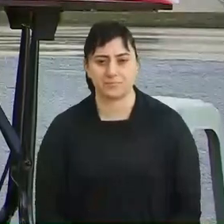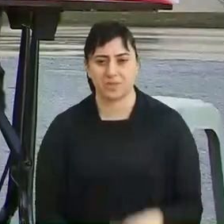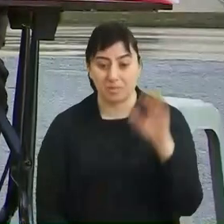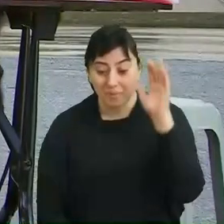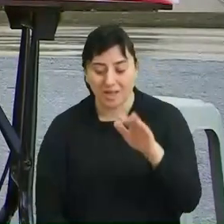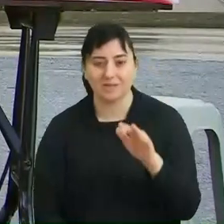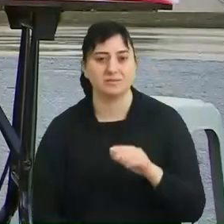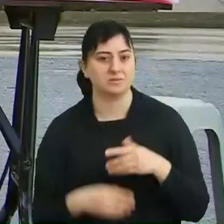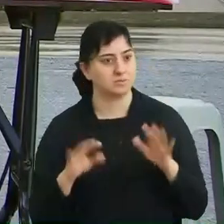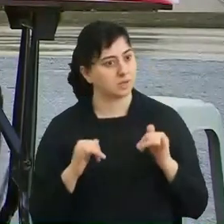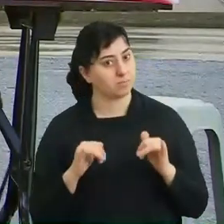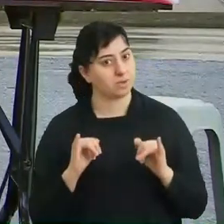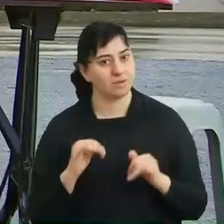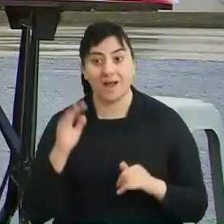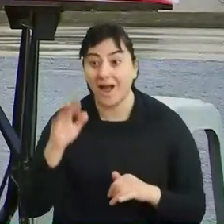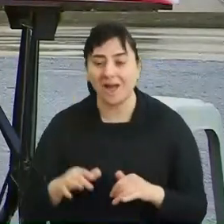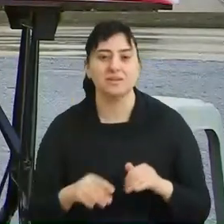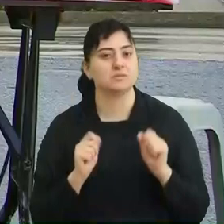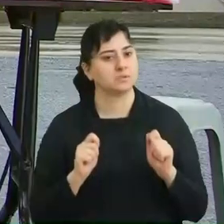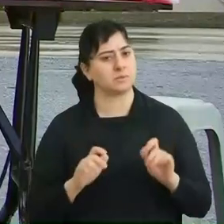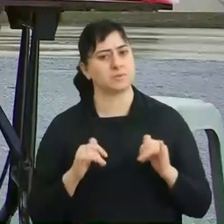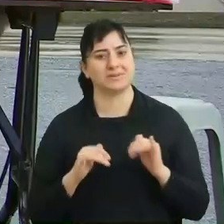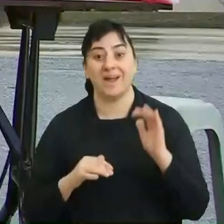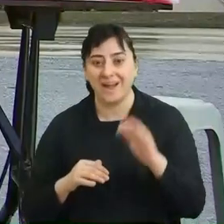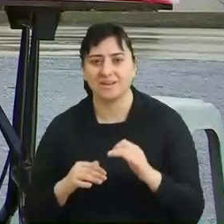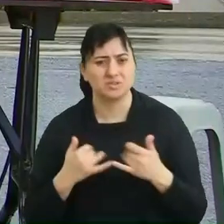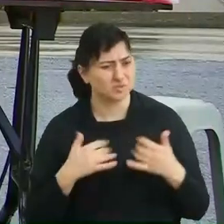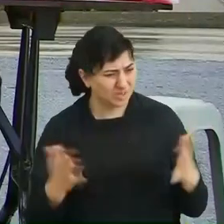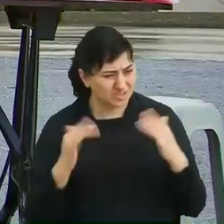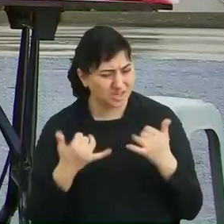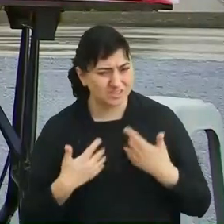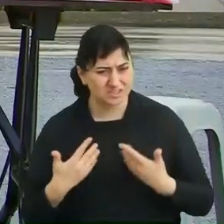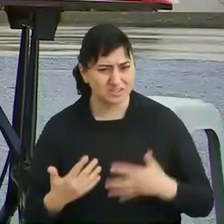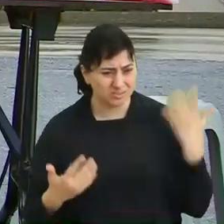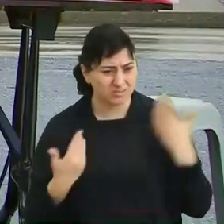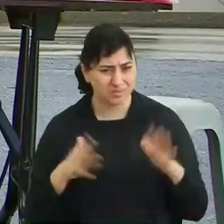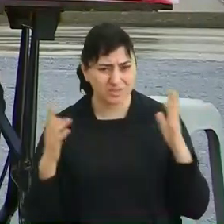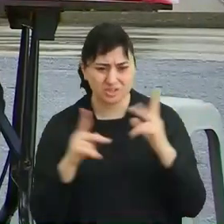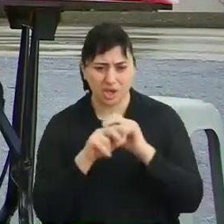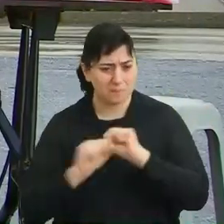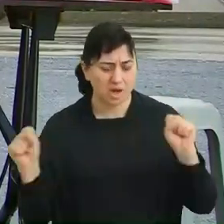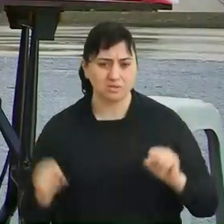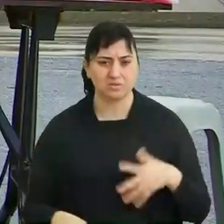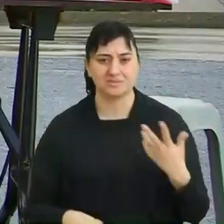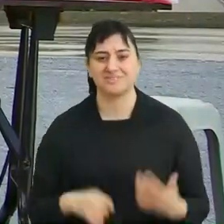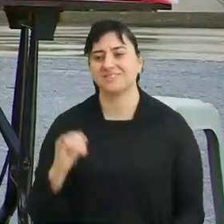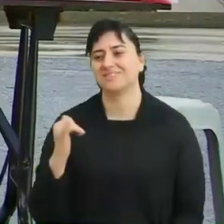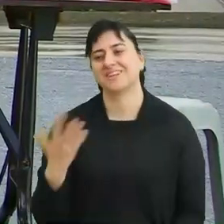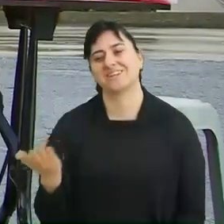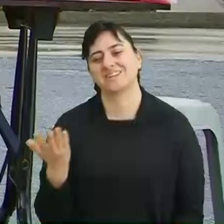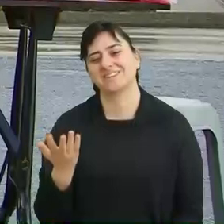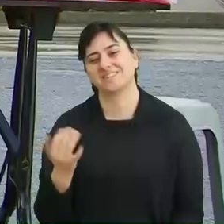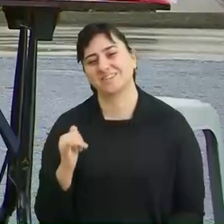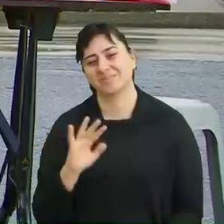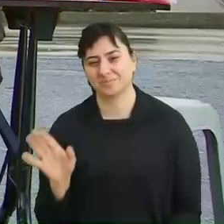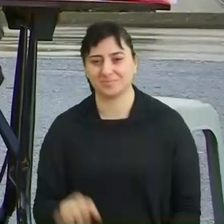şöyle basacağım. Bakın ha. Ya yapma Şükrü. Ya çok da bırak şimdi şakayı ya. Allah Allah, şeytan patlatır. Şaka yapıyor. Niye